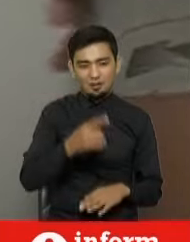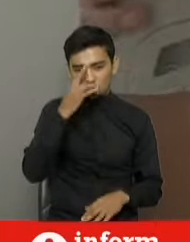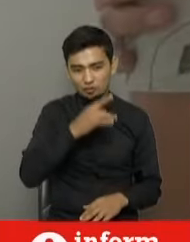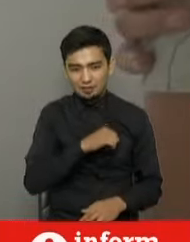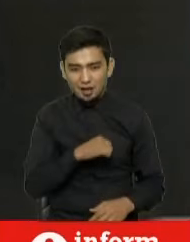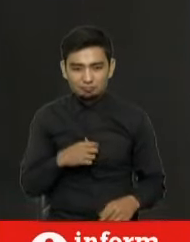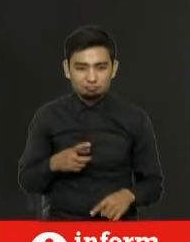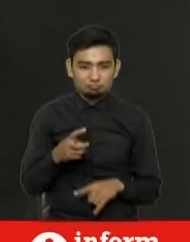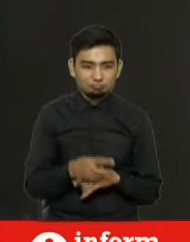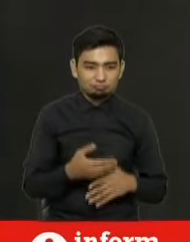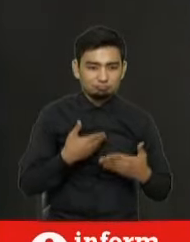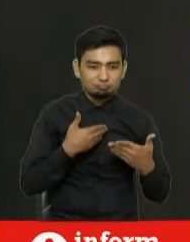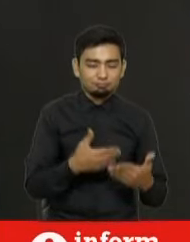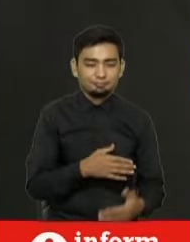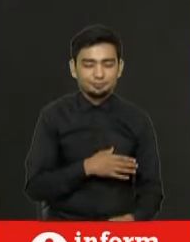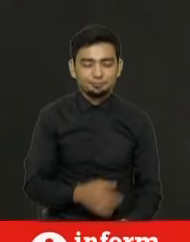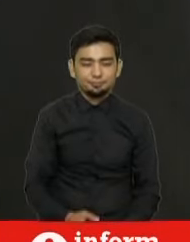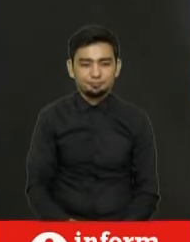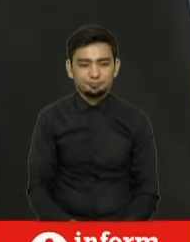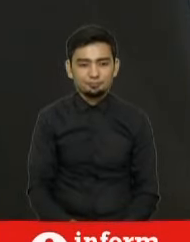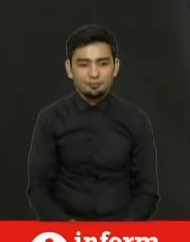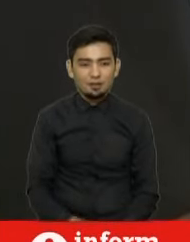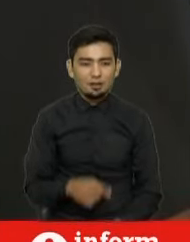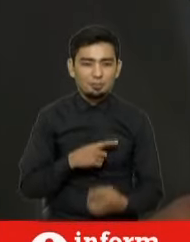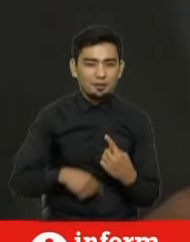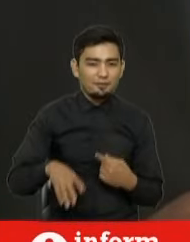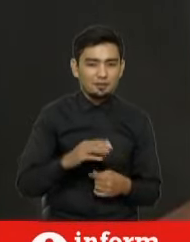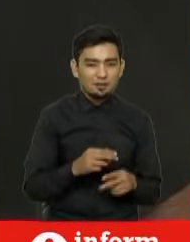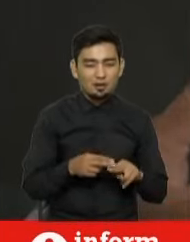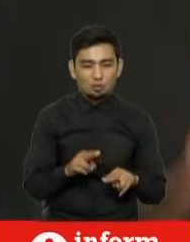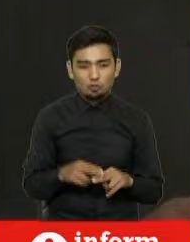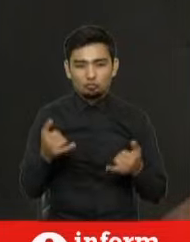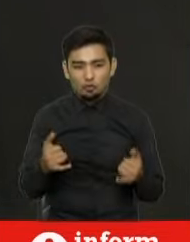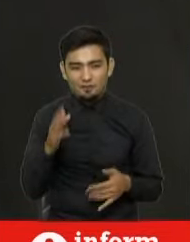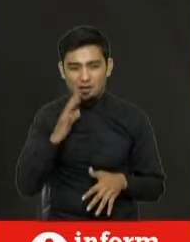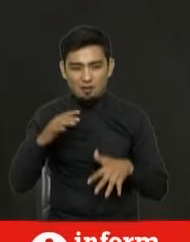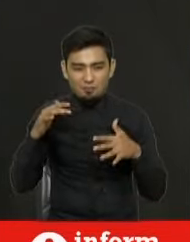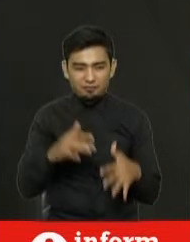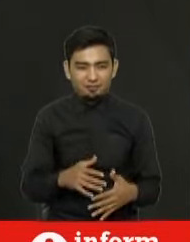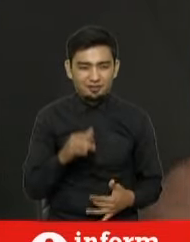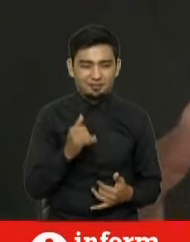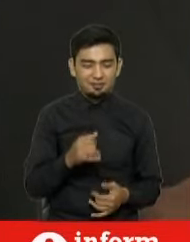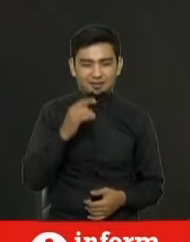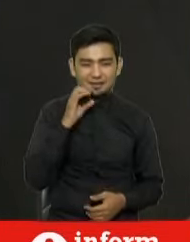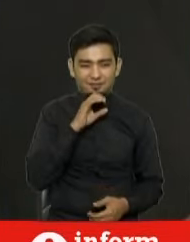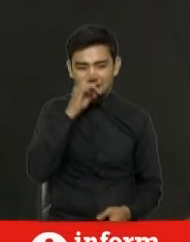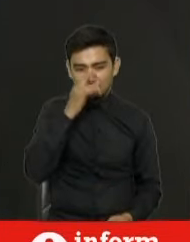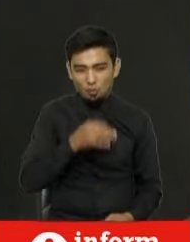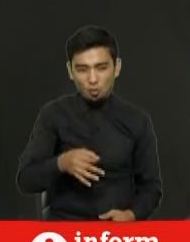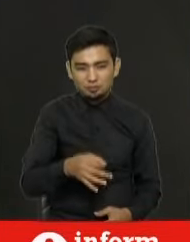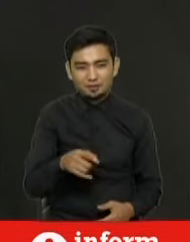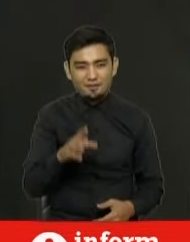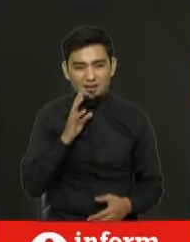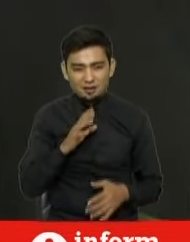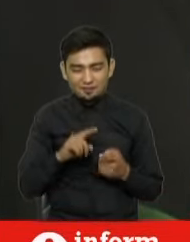их с новосельем. Мы все беды, которые сегодня обрушились на нашу Северо-Казахстанскую область с учетом этого паводка,